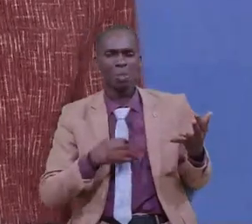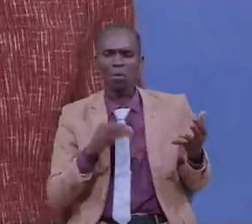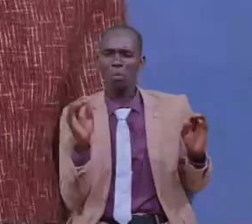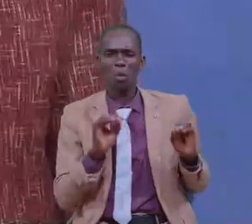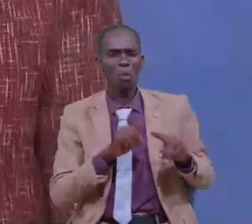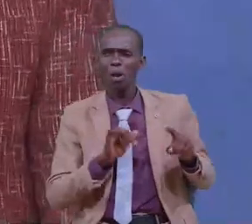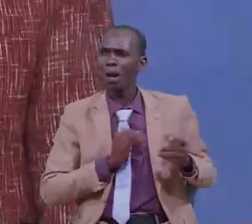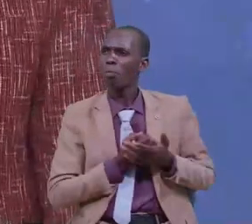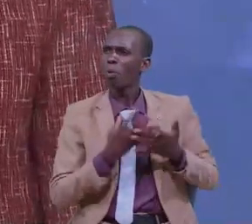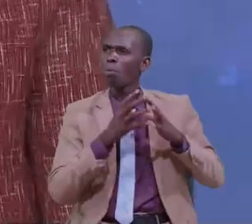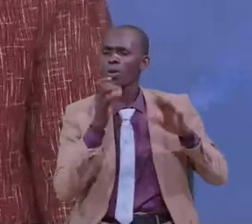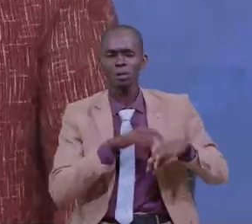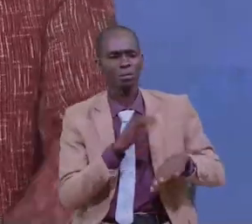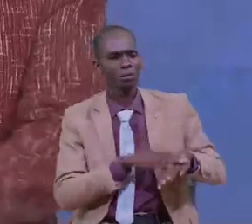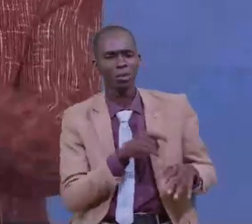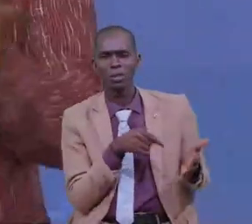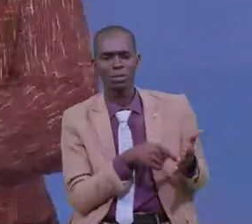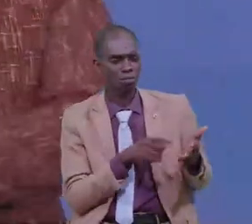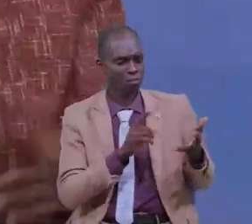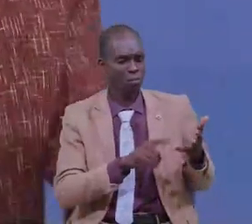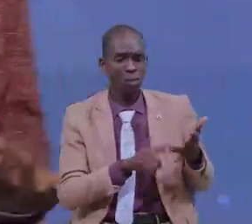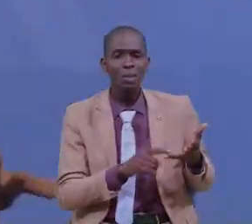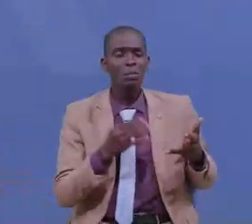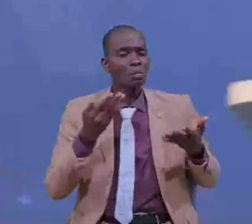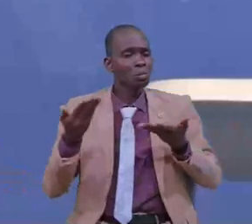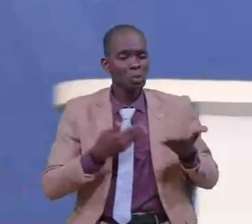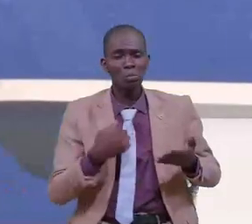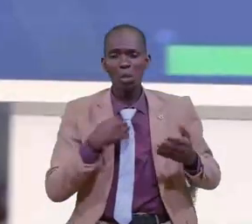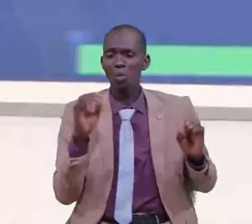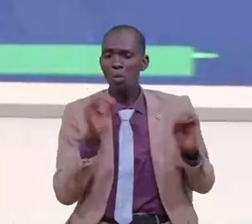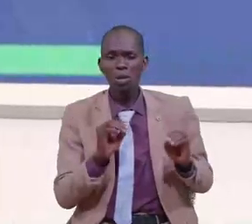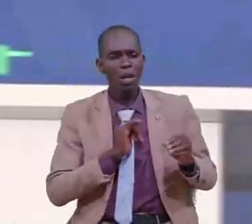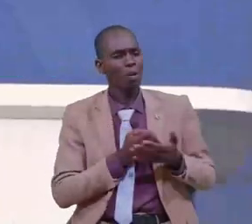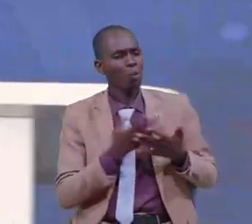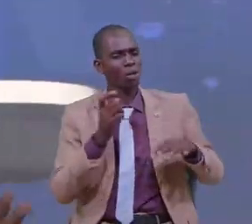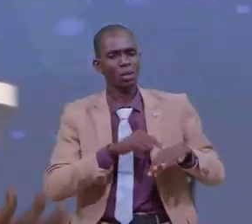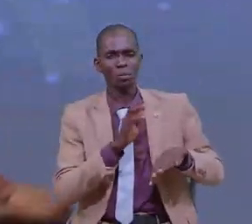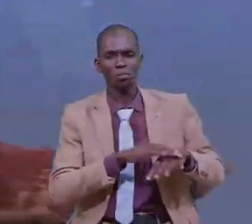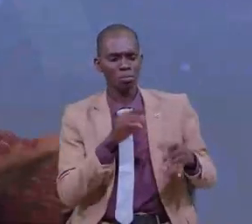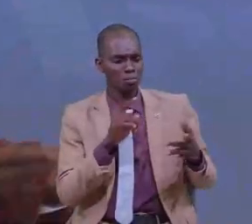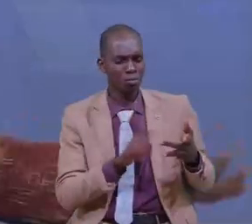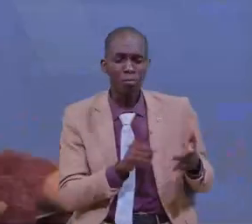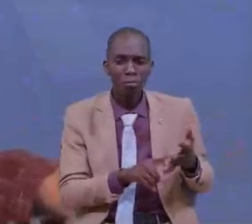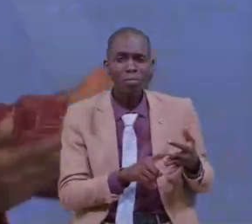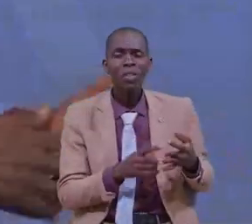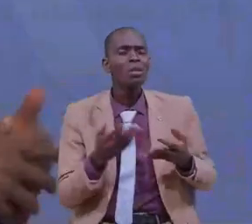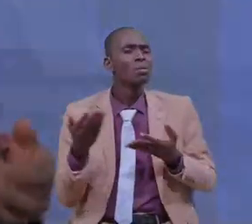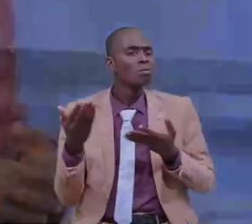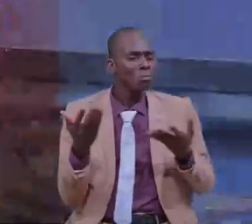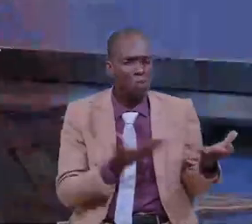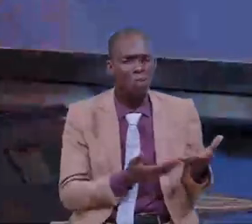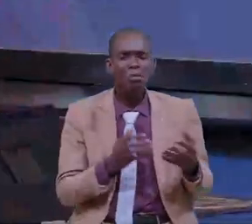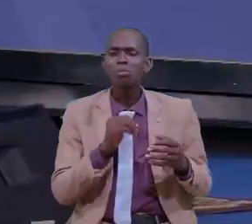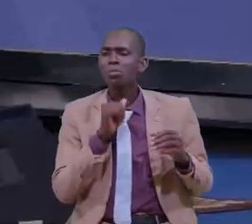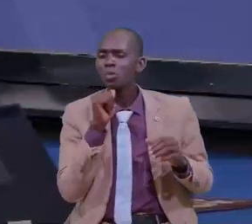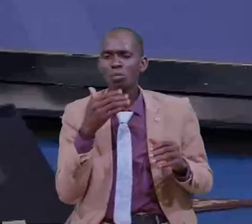Ceci ne produit rien, mais tu passes du temps dessus. L'autre ne produit rien du tout, mais je passe du temps. Ceci aussi semble